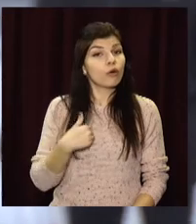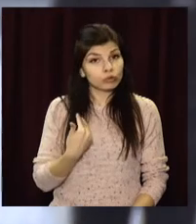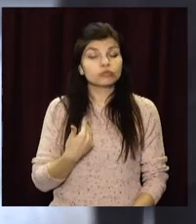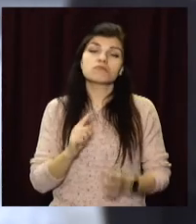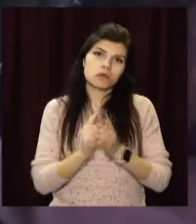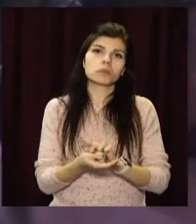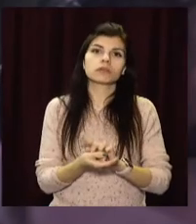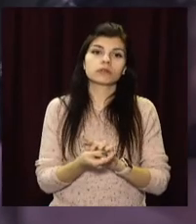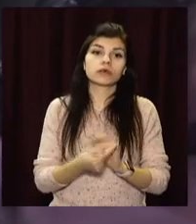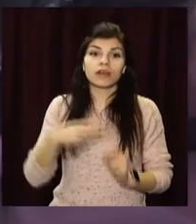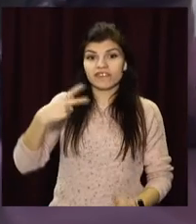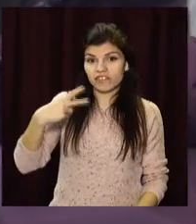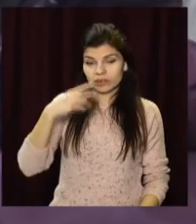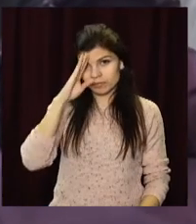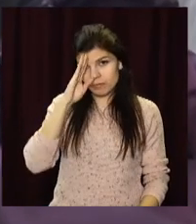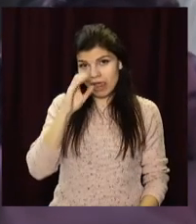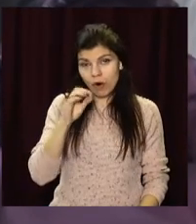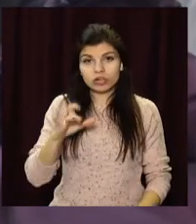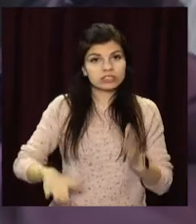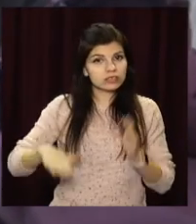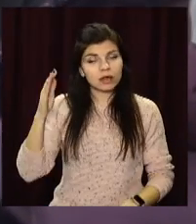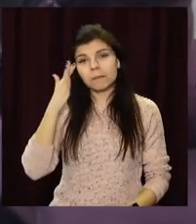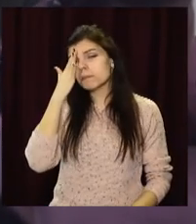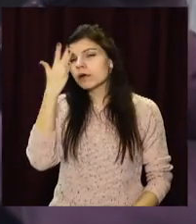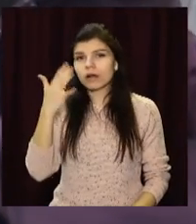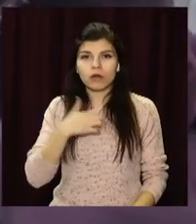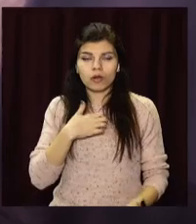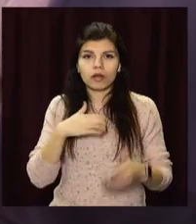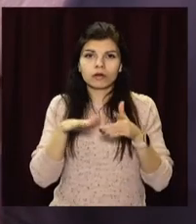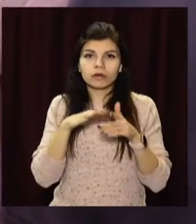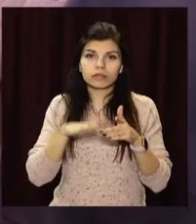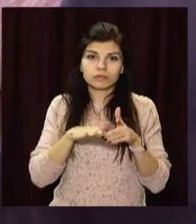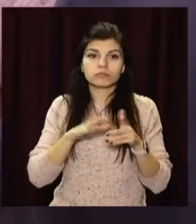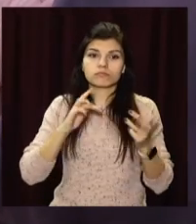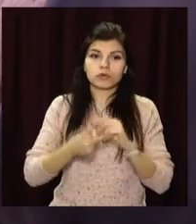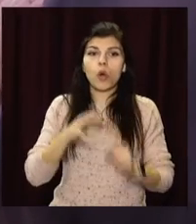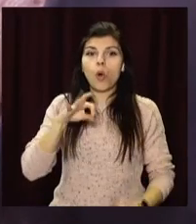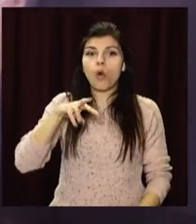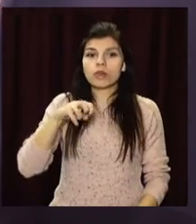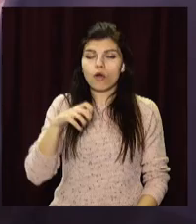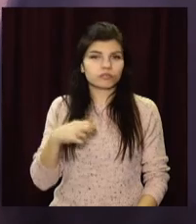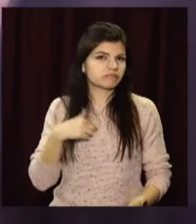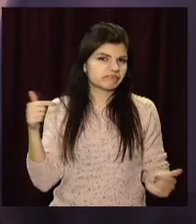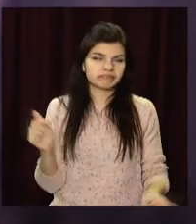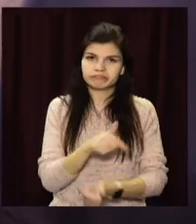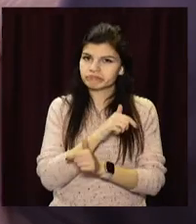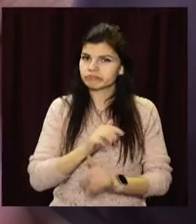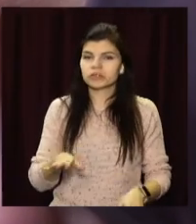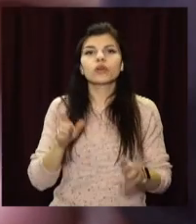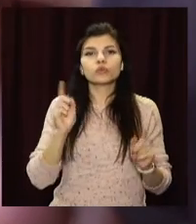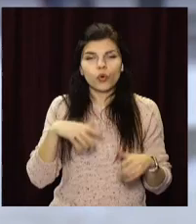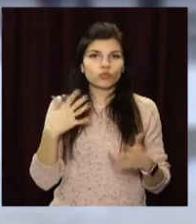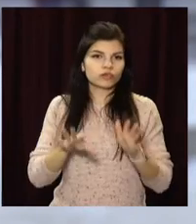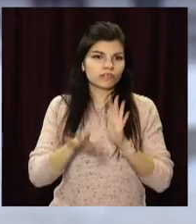Хочу його поміняти. 20-річний Єгор з дитинства мріє змінити ім'я по батькові. Вважає, що Олегович йому не пасує. І навіть уже